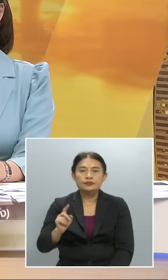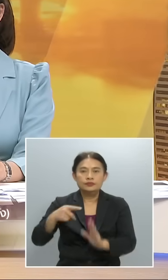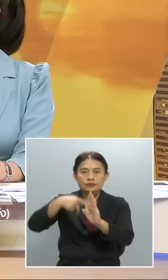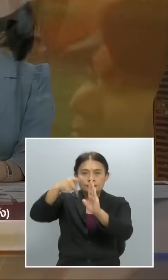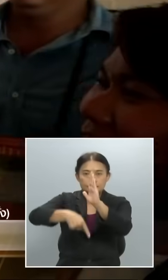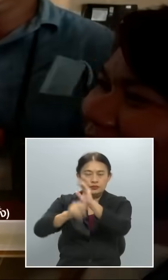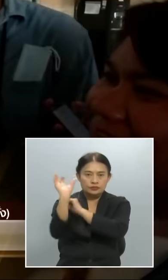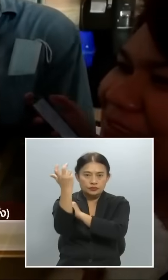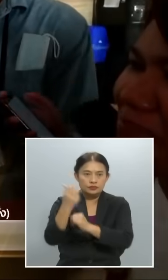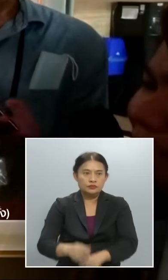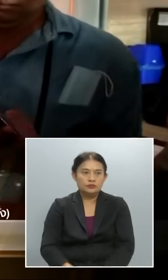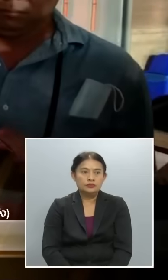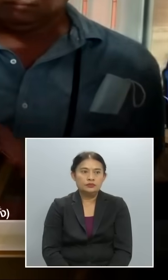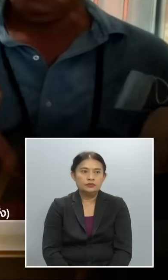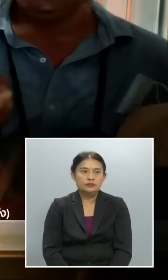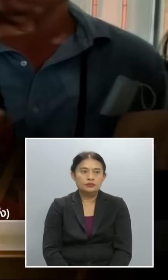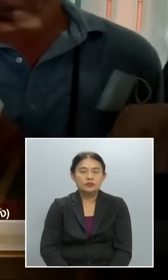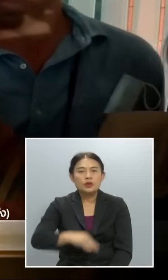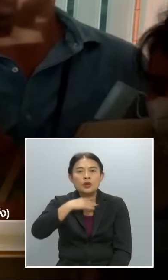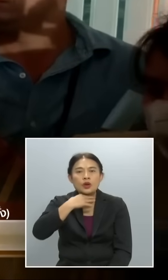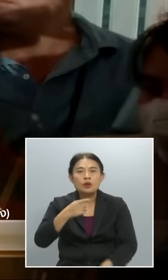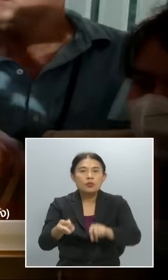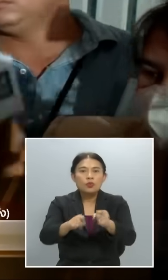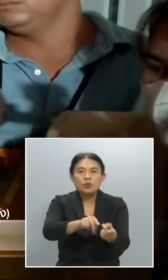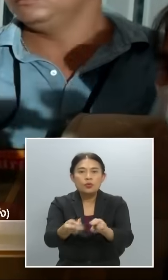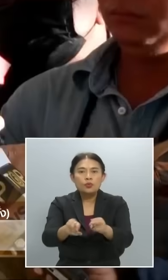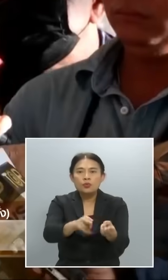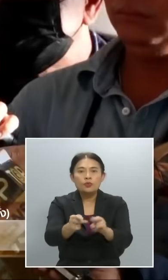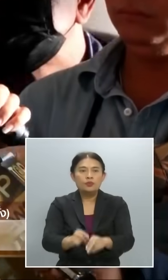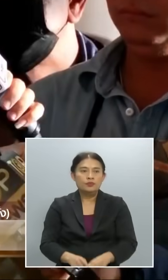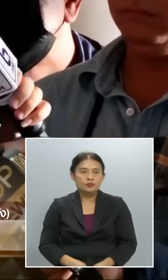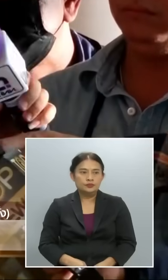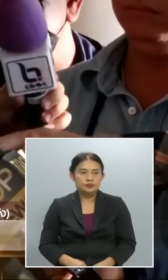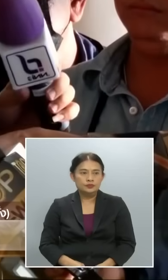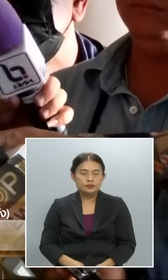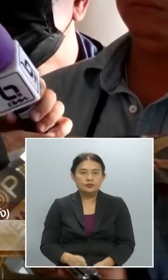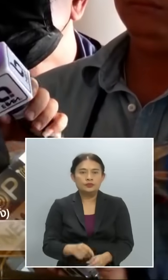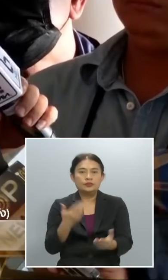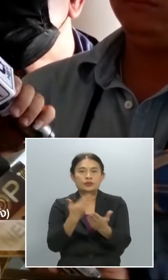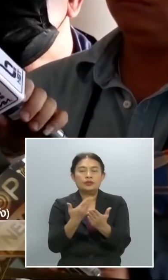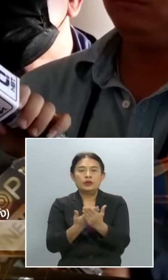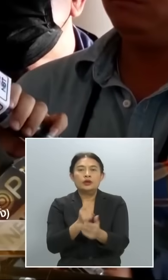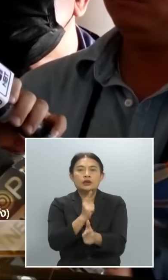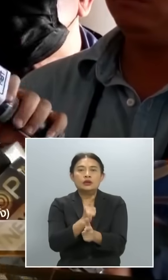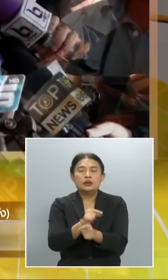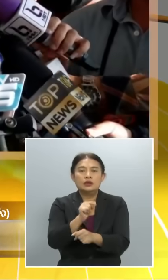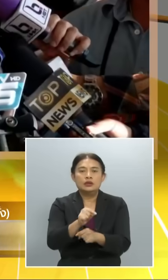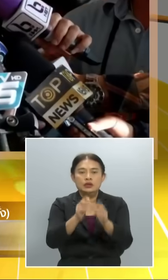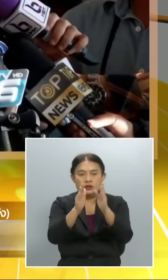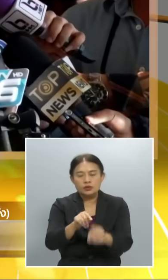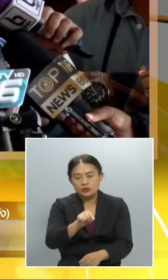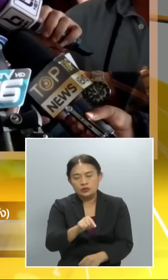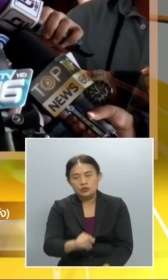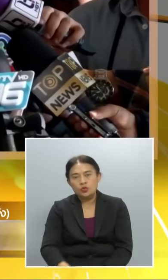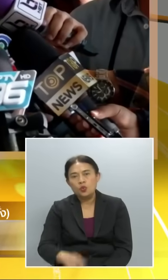หมูกระทะของรับรองของรองประธานไปเลี้ยงหมูกระทะแม่บ้าน 370คนถูกวิพากษ์วิจารณ์ก็แล้วแต่นะ